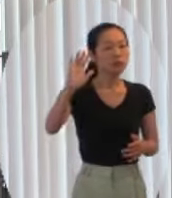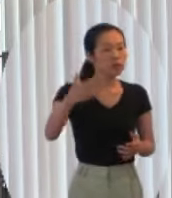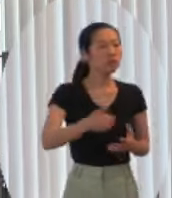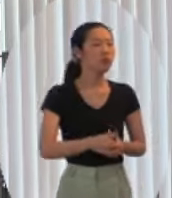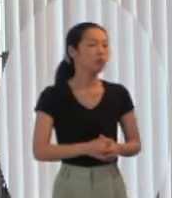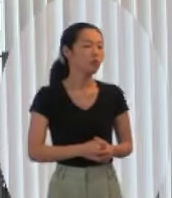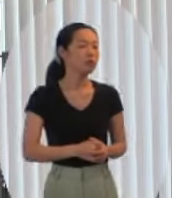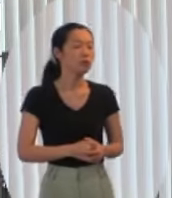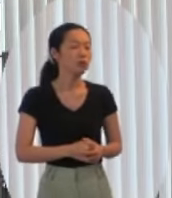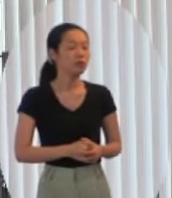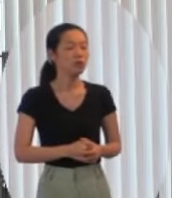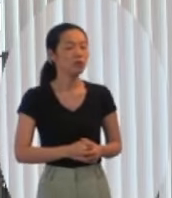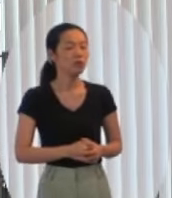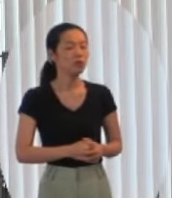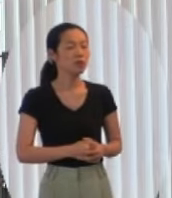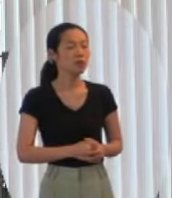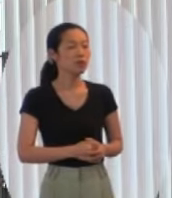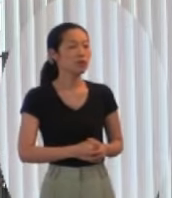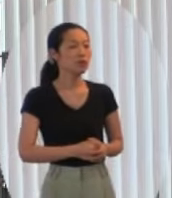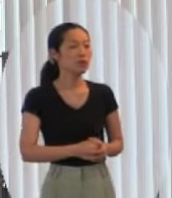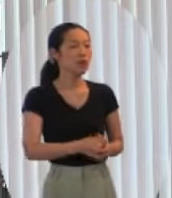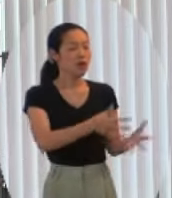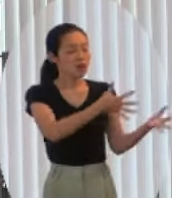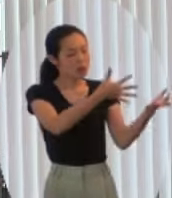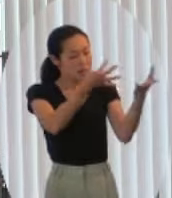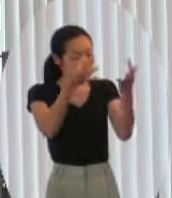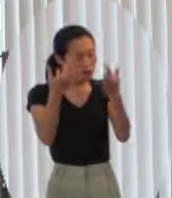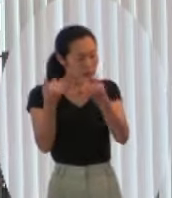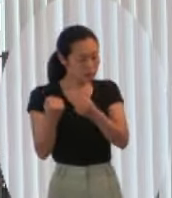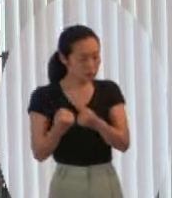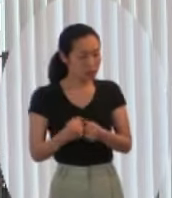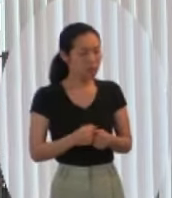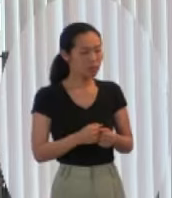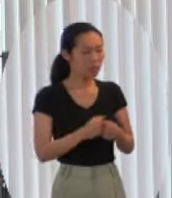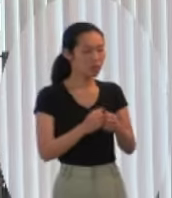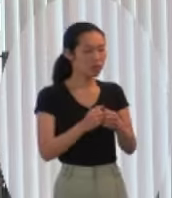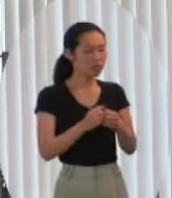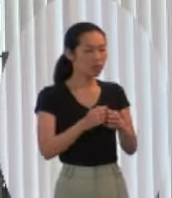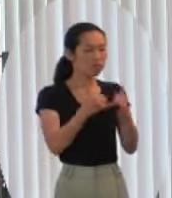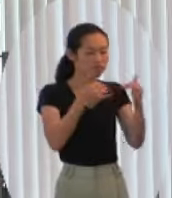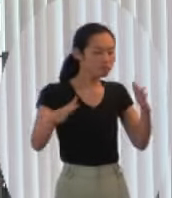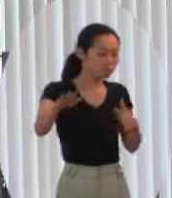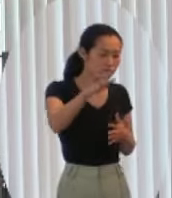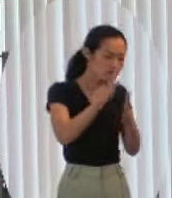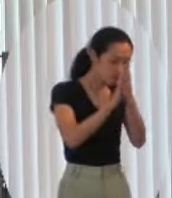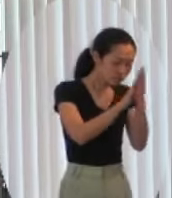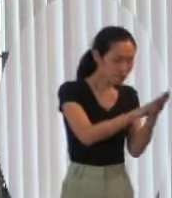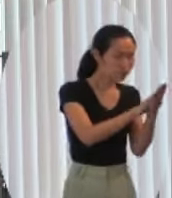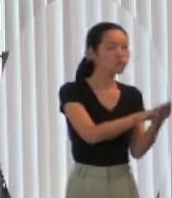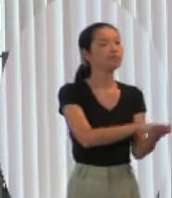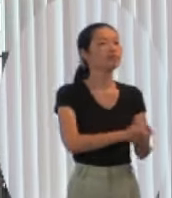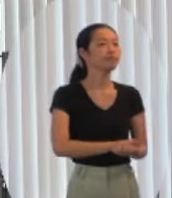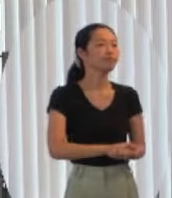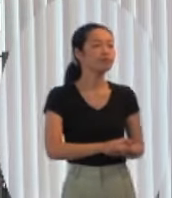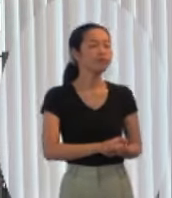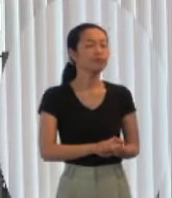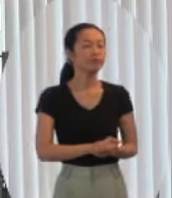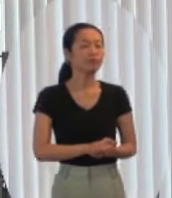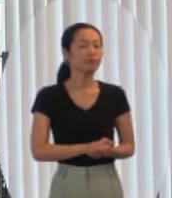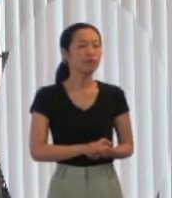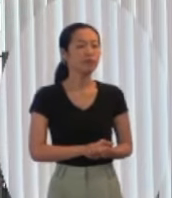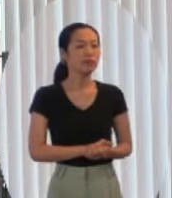誰かが多くの方が亡くなったということがないわけですけれども、この赤く塗られたところは